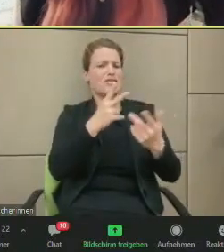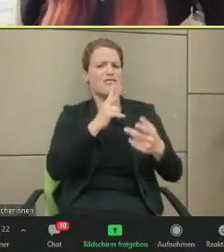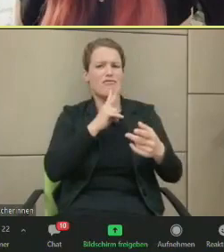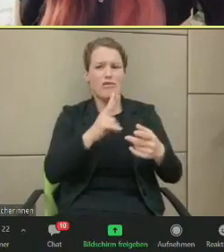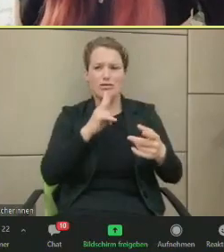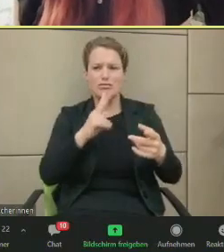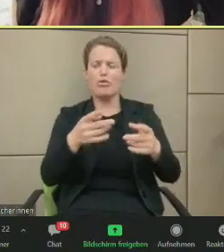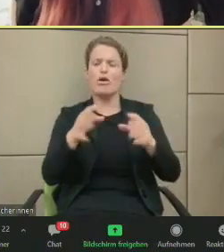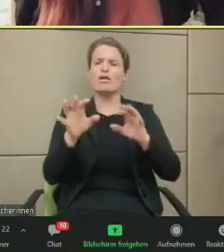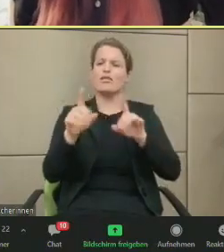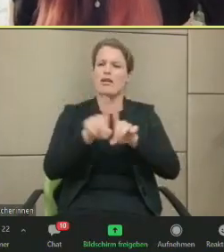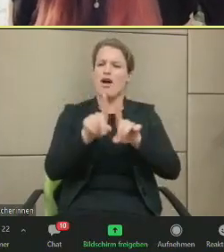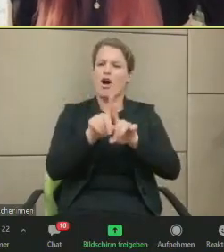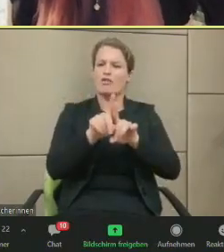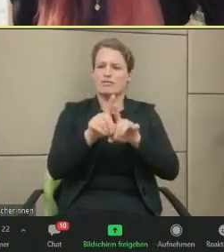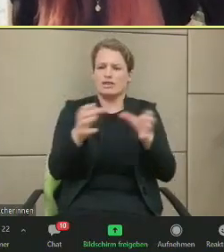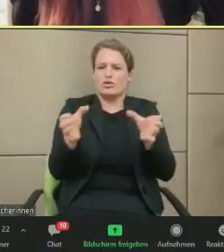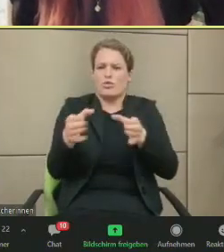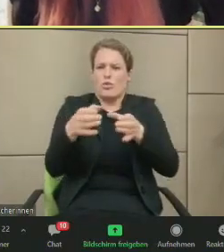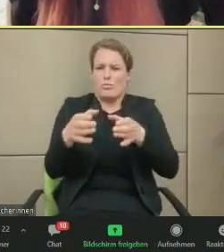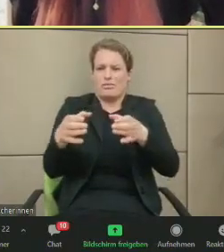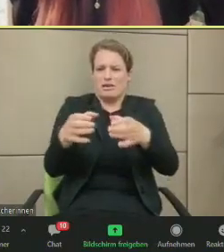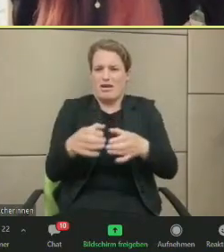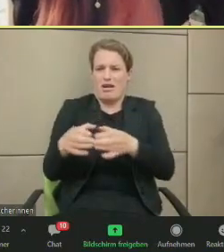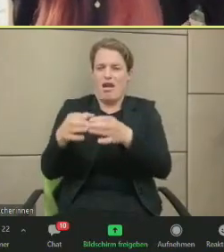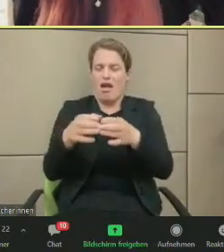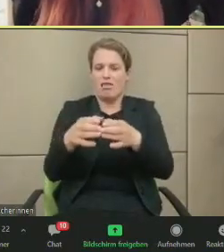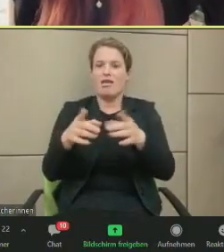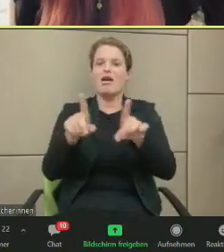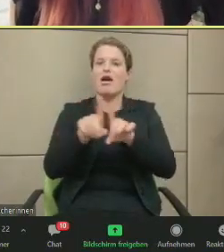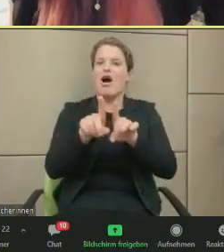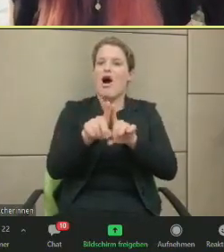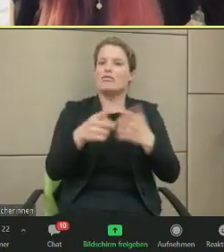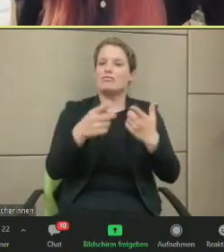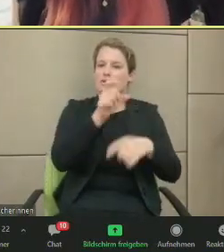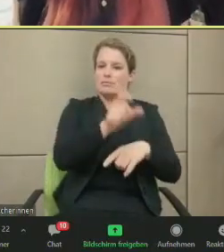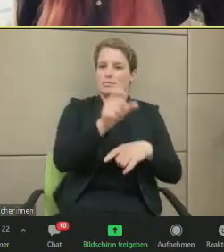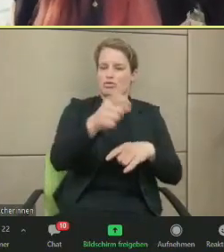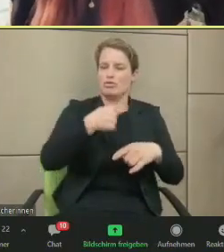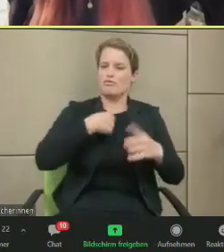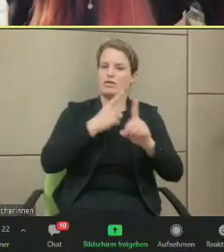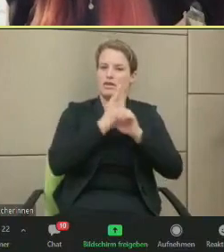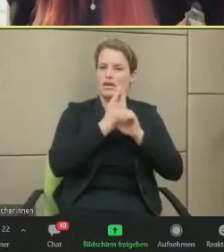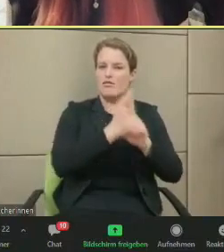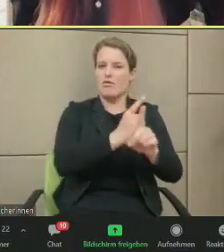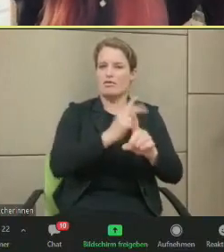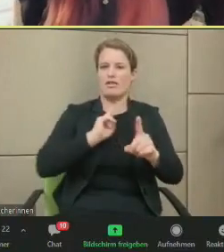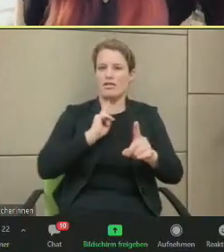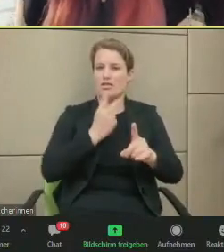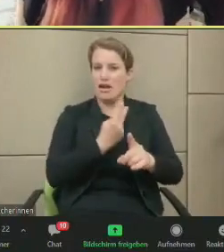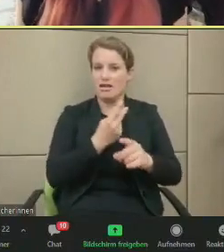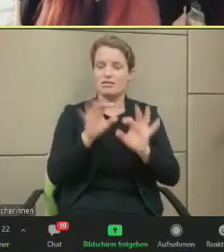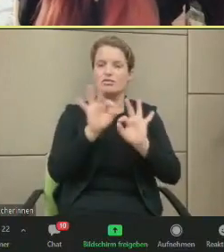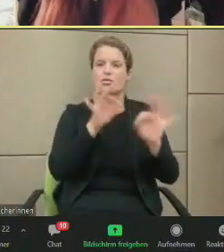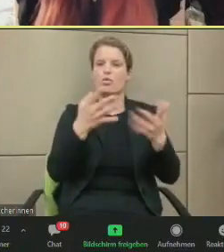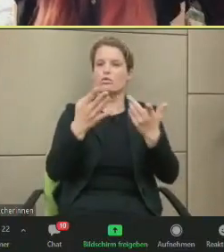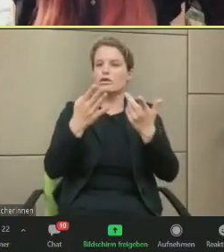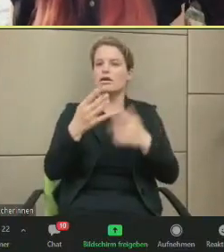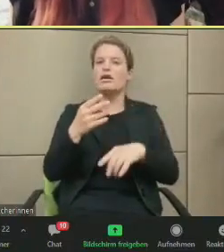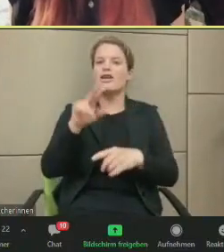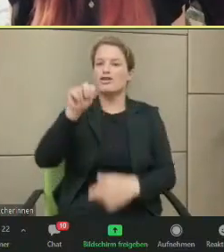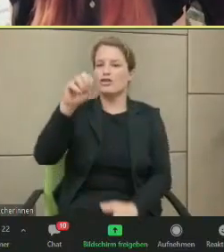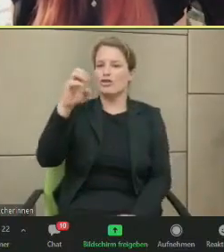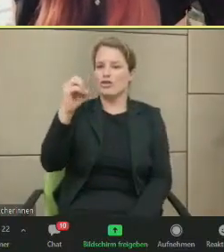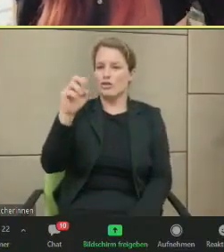folge auch einigen Menschen, zum Beispiel, die trans sind. Also die Transgender sind oder die Non-Binary sind. Ich habe sehr viel auch über